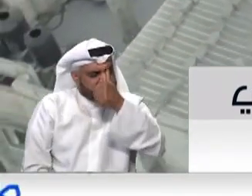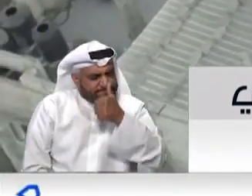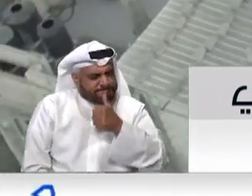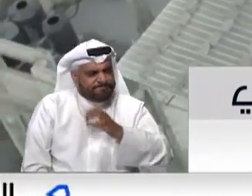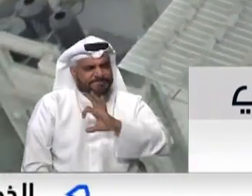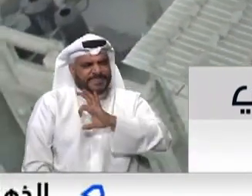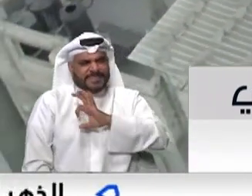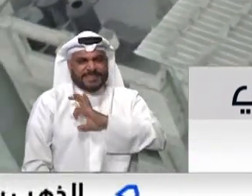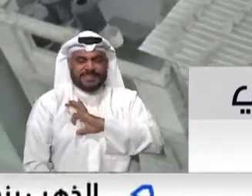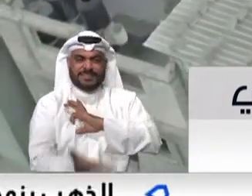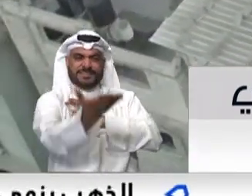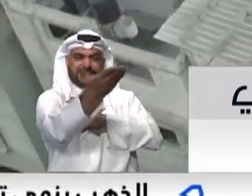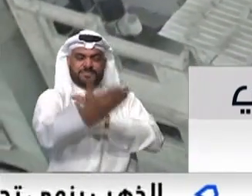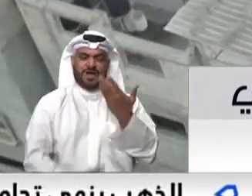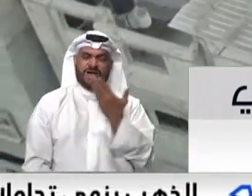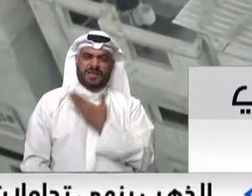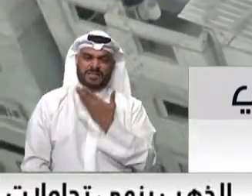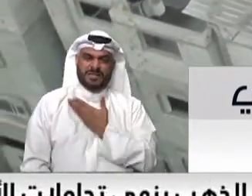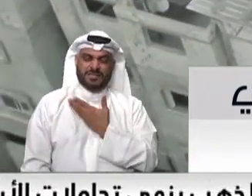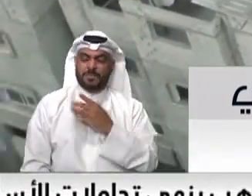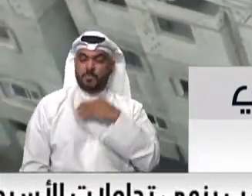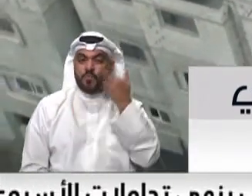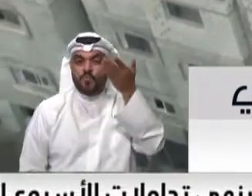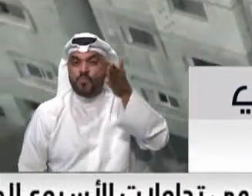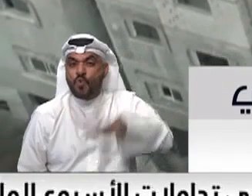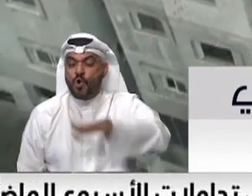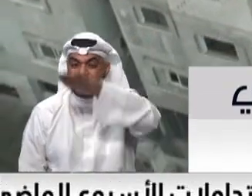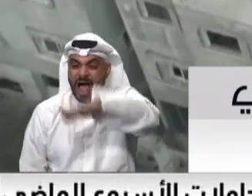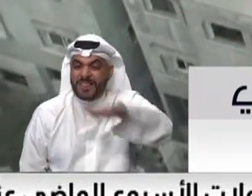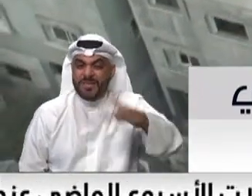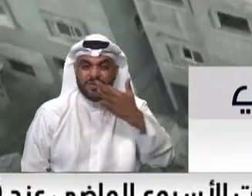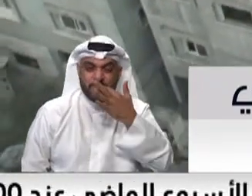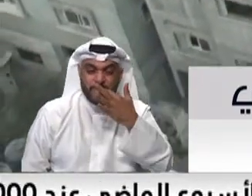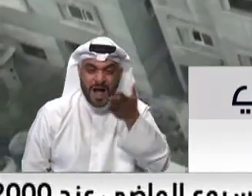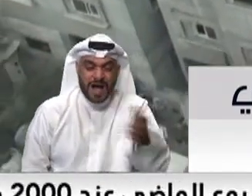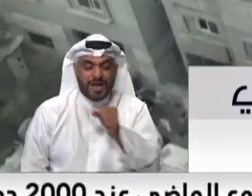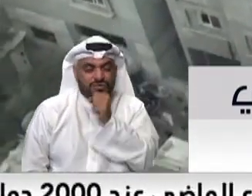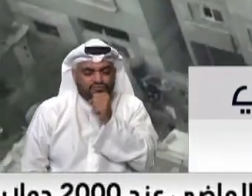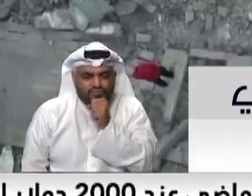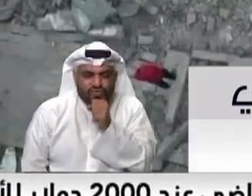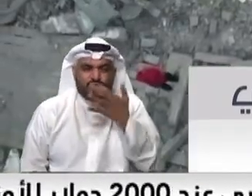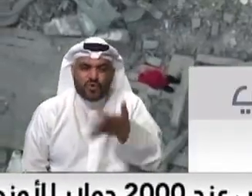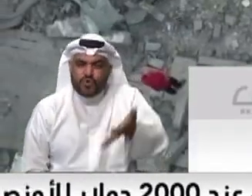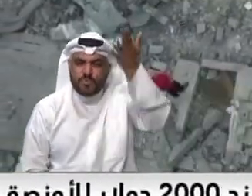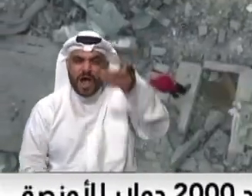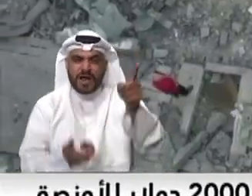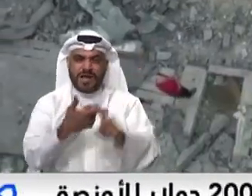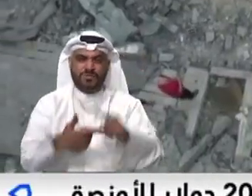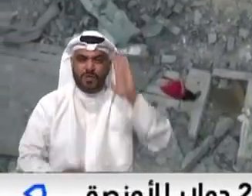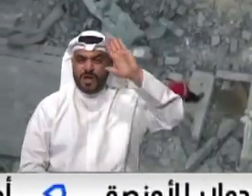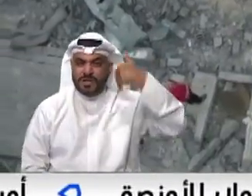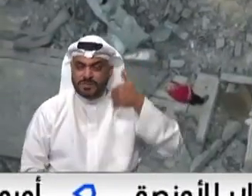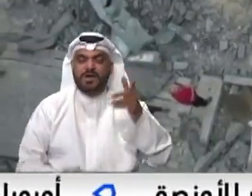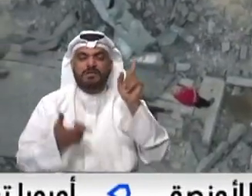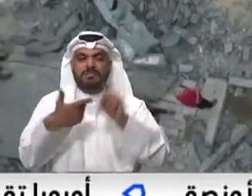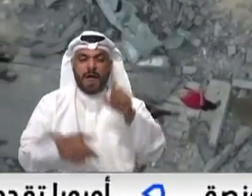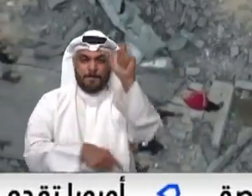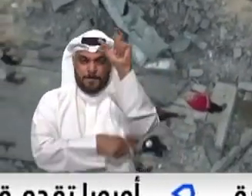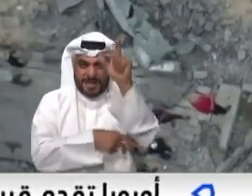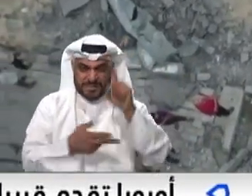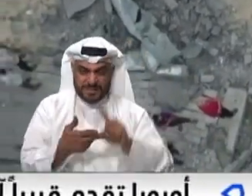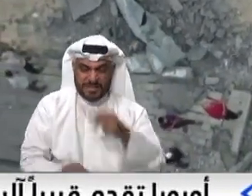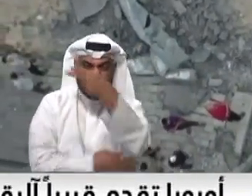من الأطفال والنساء أهدافا استراتيجية مستباحة، فأماكن العبادة من مساجد وكنائس لم تسلم من القصف